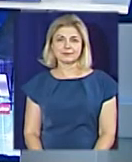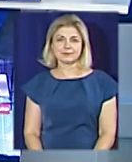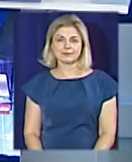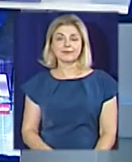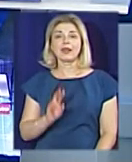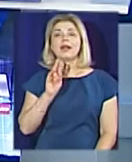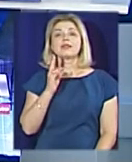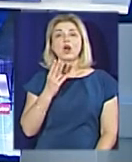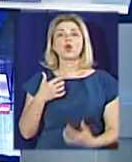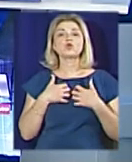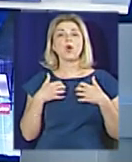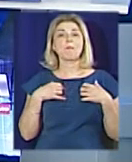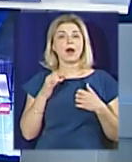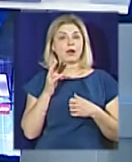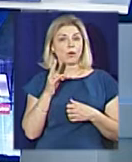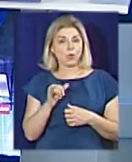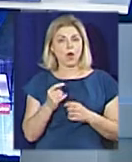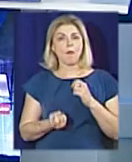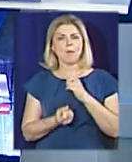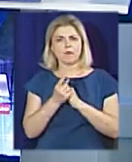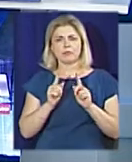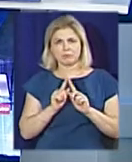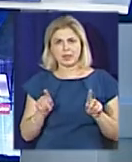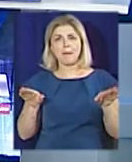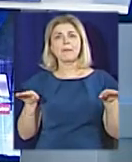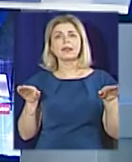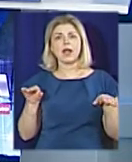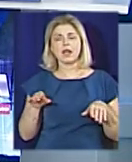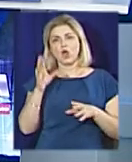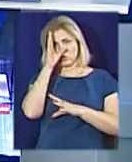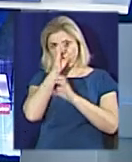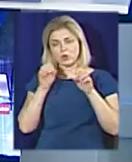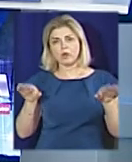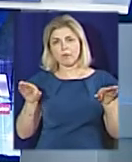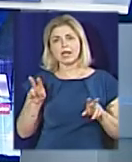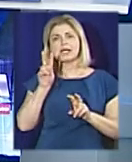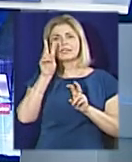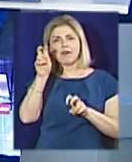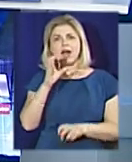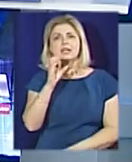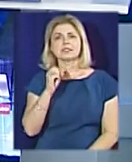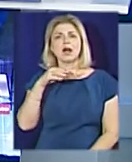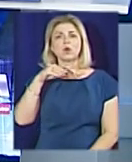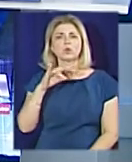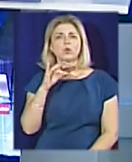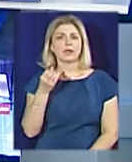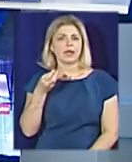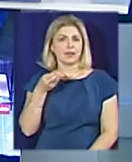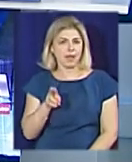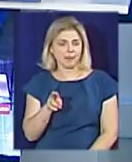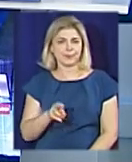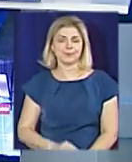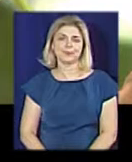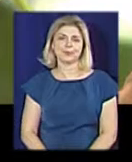У Миколаївському зоопарку з'явився рідкісний метелик. Нічна комаха відома під назвою Сатурія або Мадагаскарська